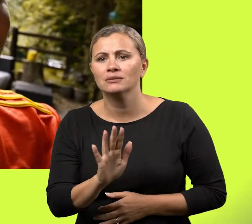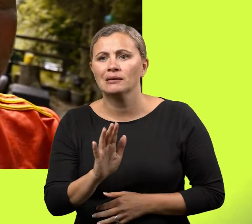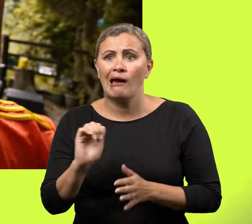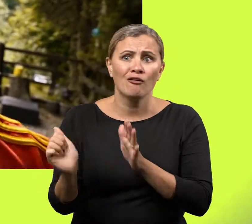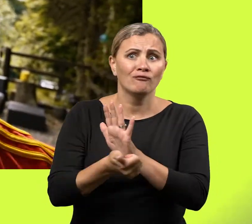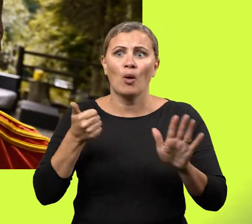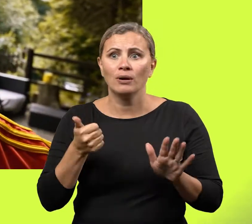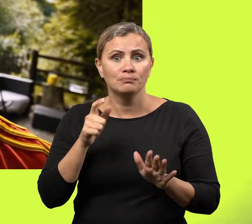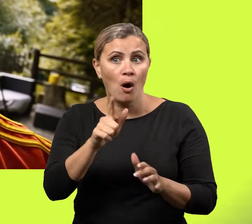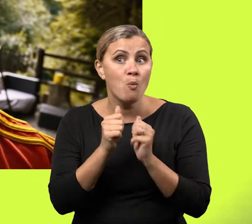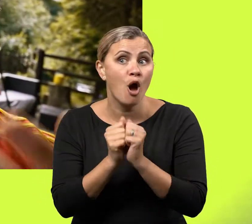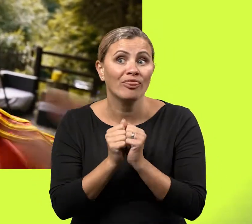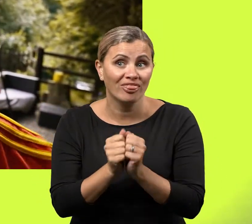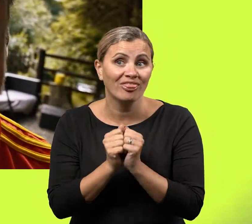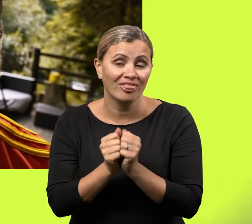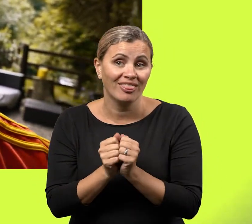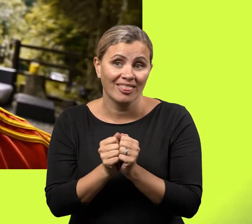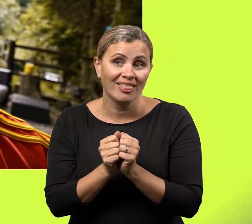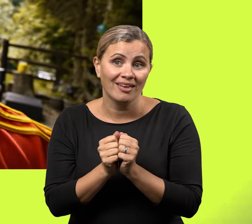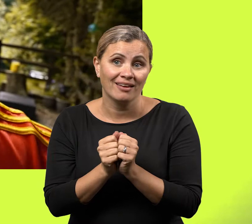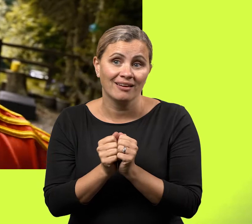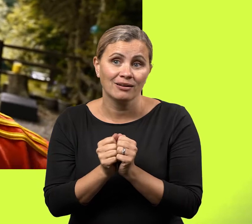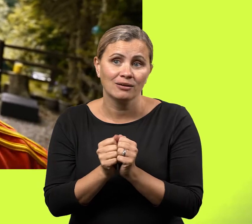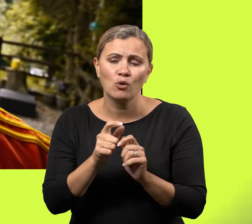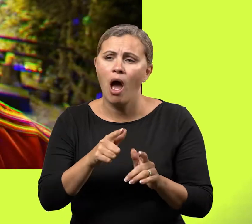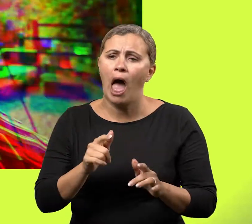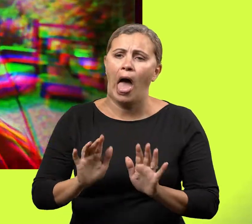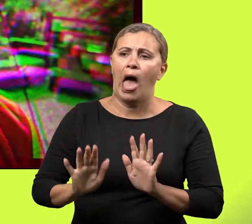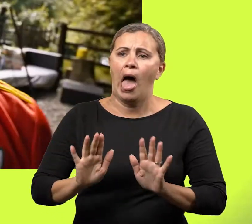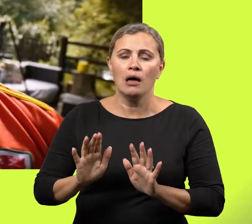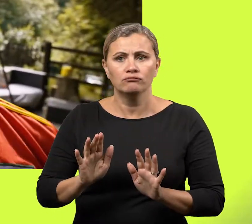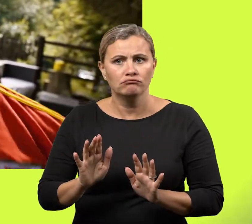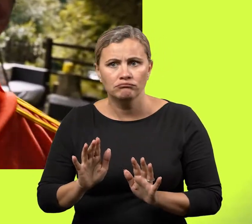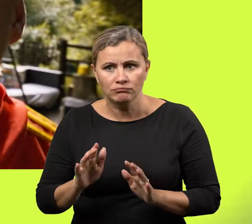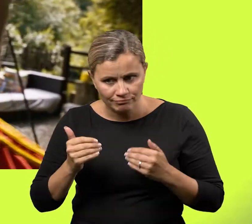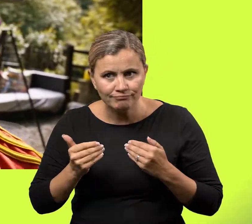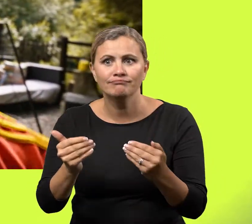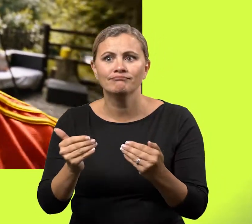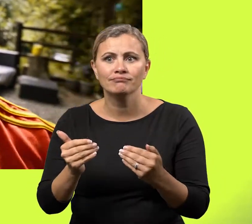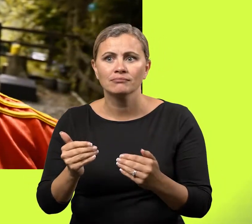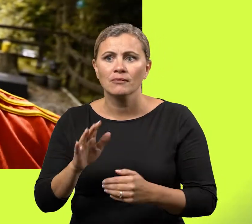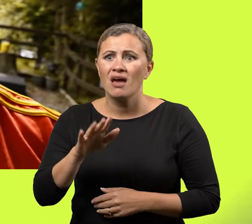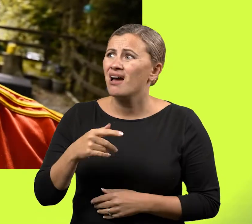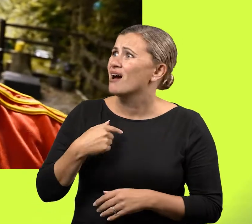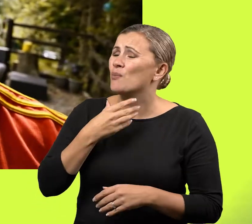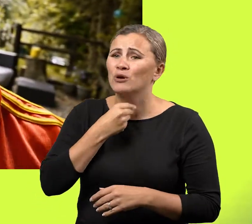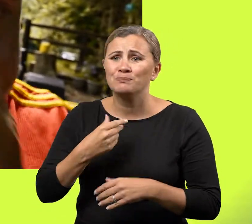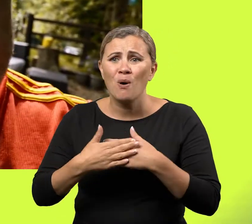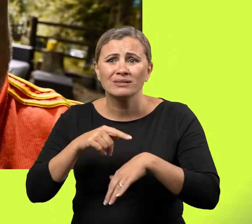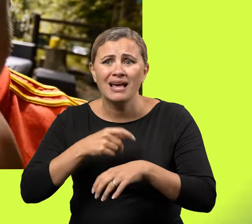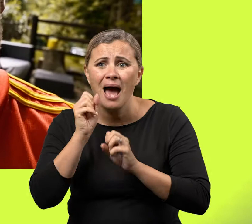maybe not fluent, but it'll be worth it. So don't put it off. Oh, God, I just wish I had more